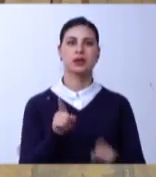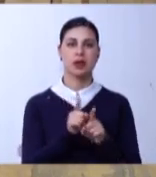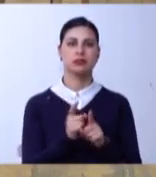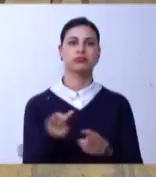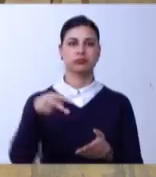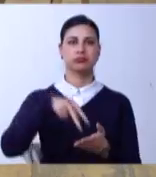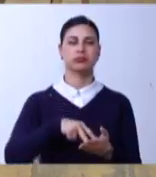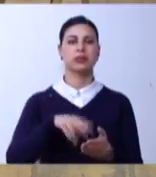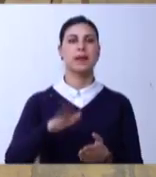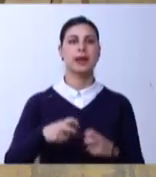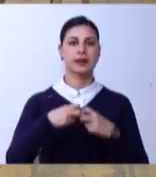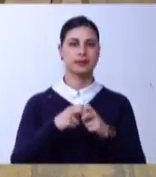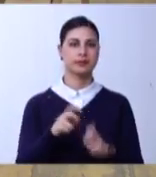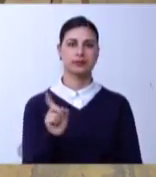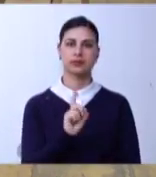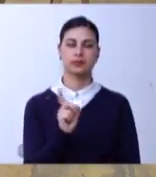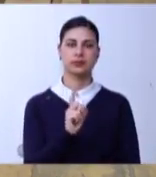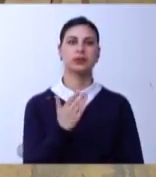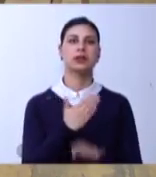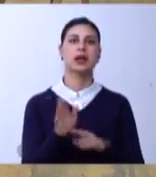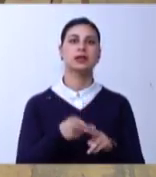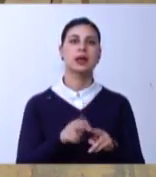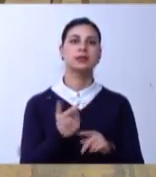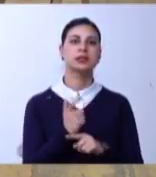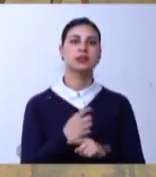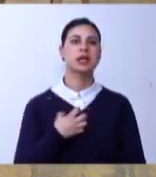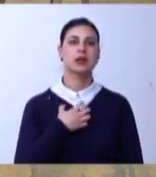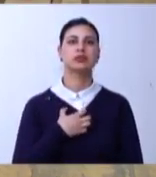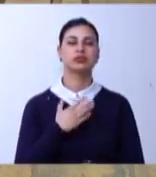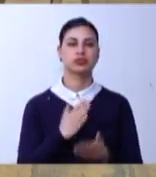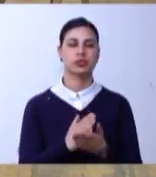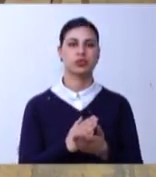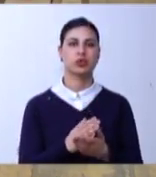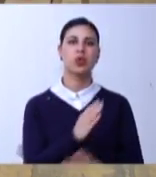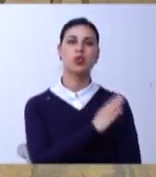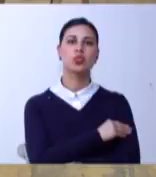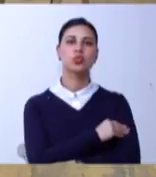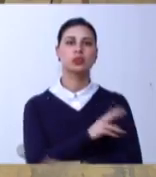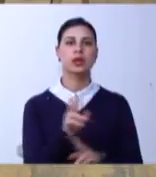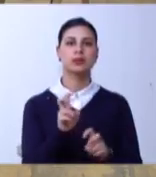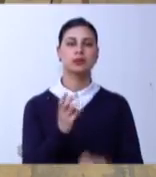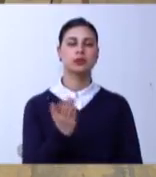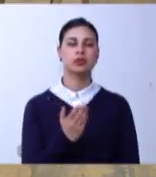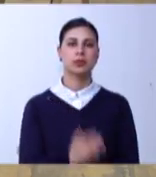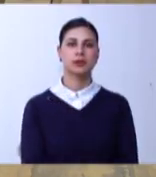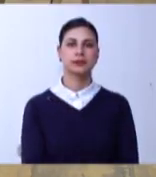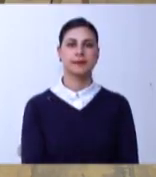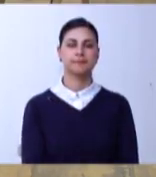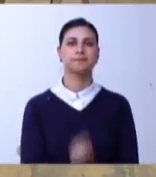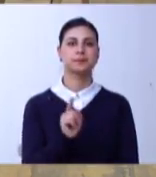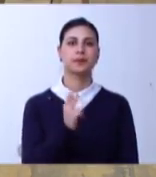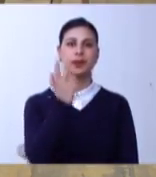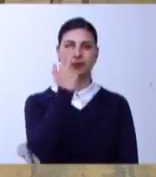ისე, რომ ფეხი არ მოიხაროს. გარდა ამისა ძალიან მნიშვნელოვანია კუნთების კონტროლი, რომელიც ამ